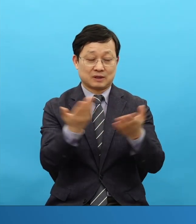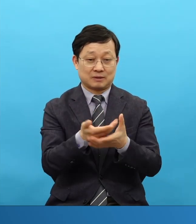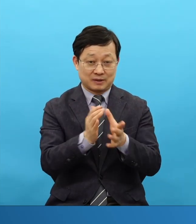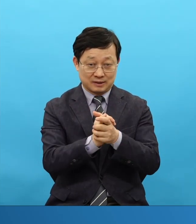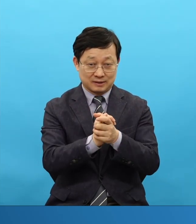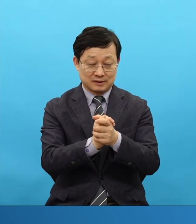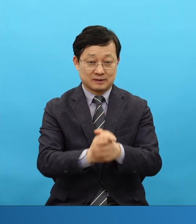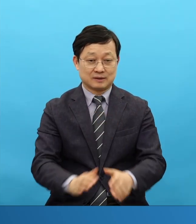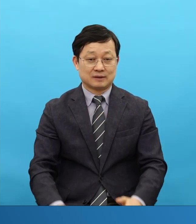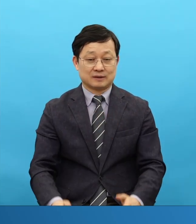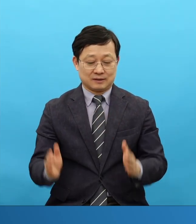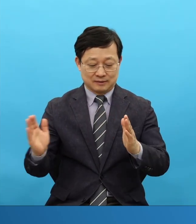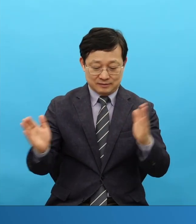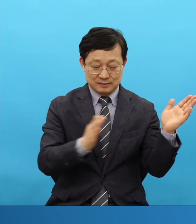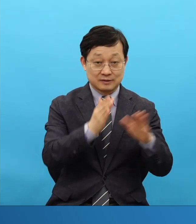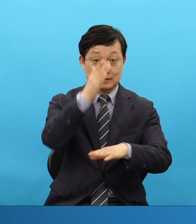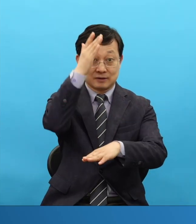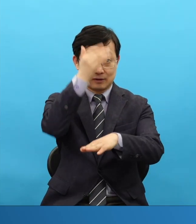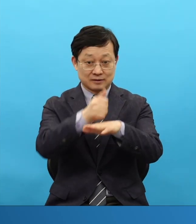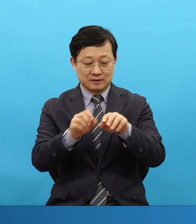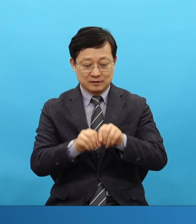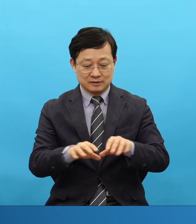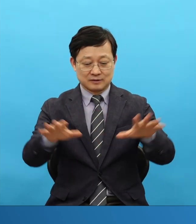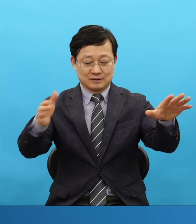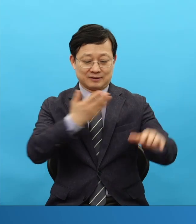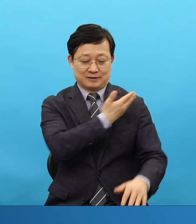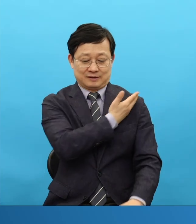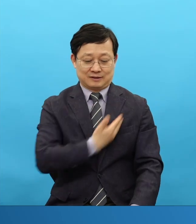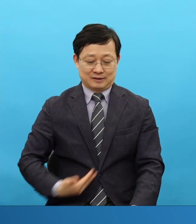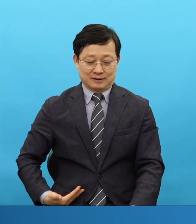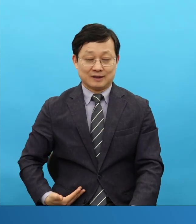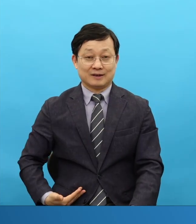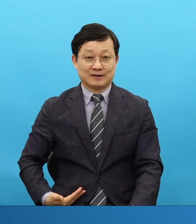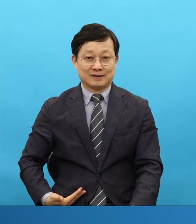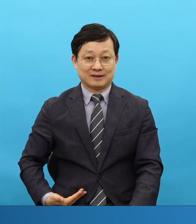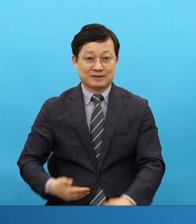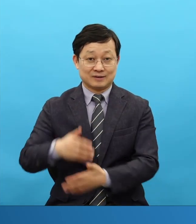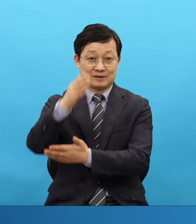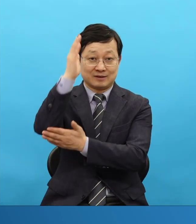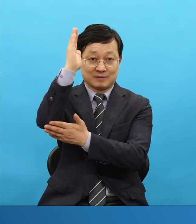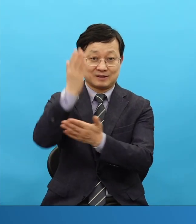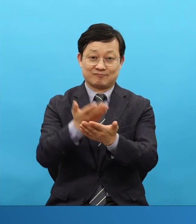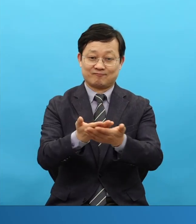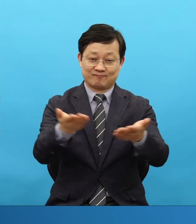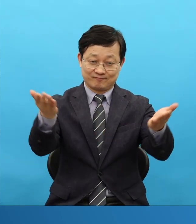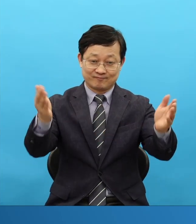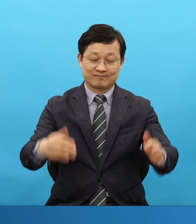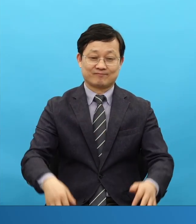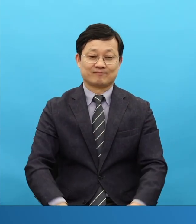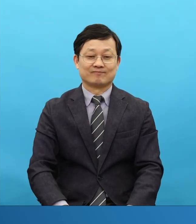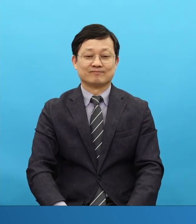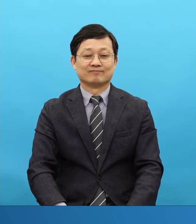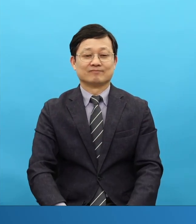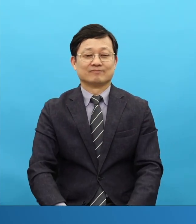Lord. The forces of darkness were bound in North Korea. 흩어진 제자 가지고 하겠습니다. Let us conclude with the scattered disciples.